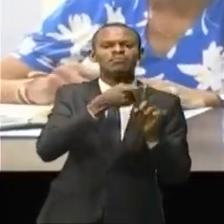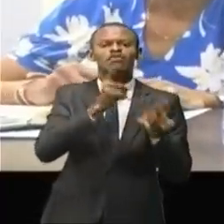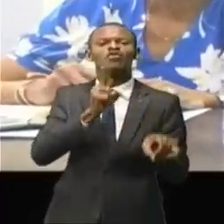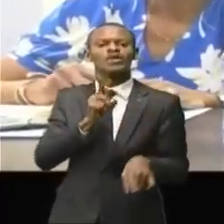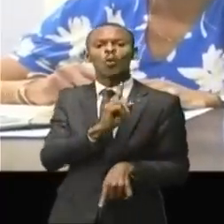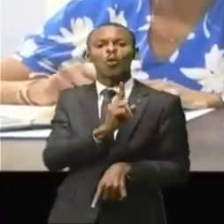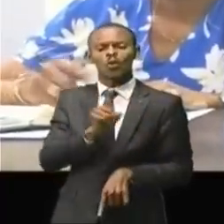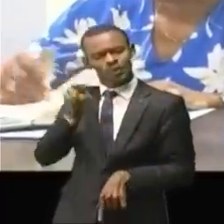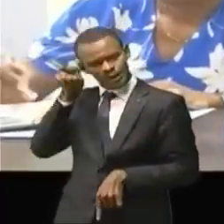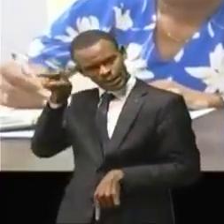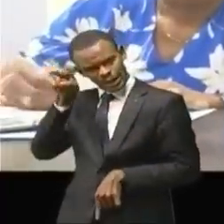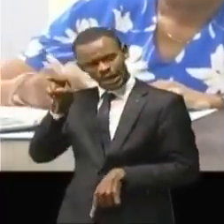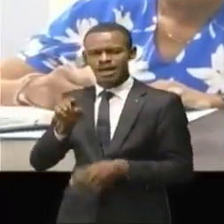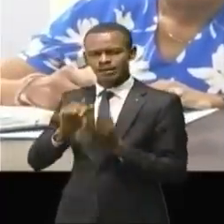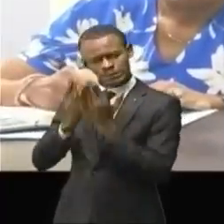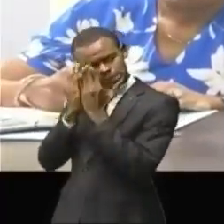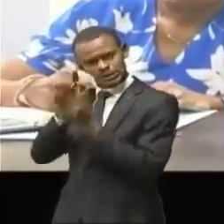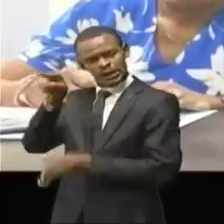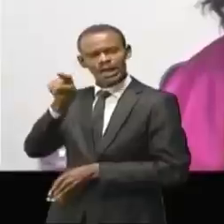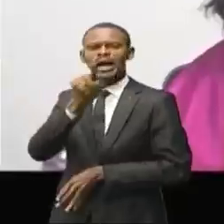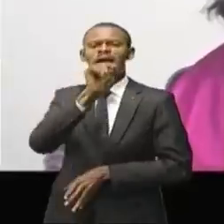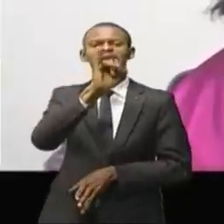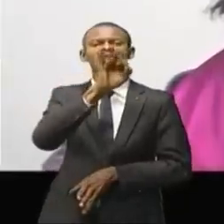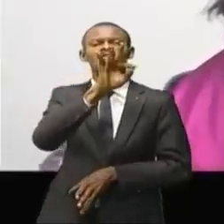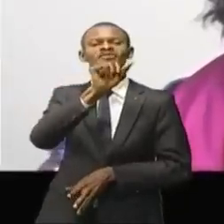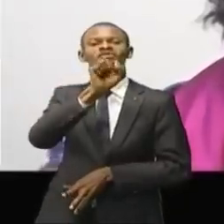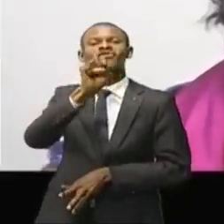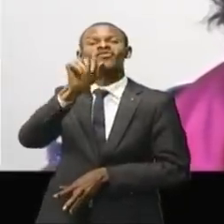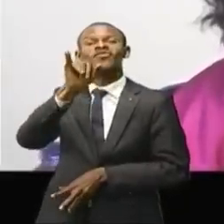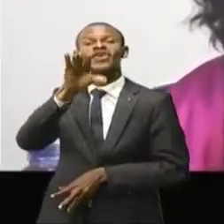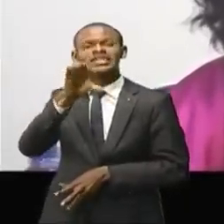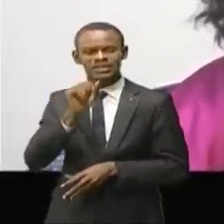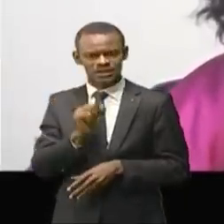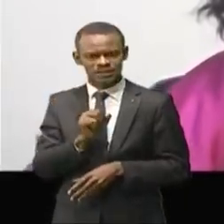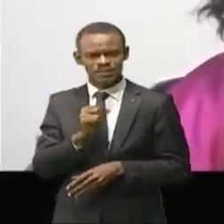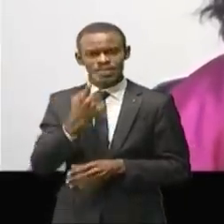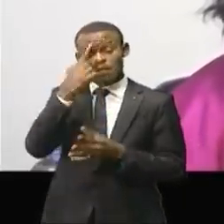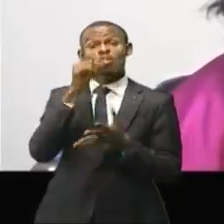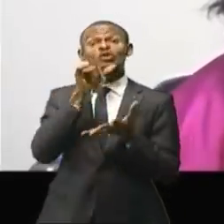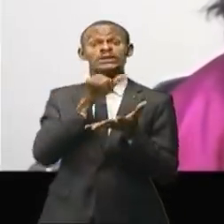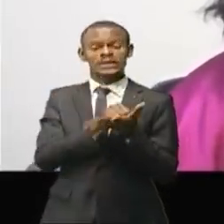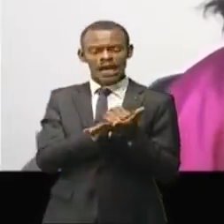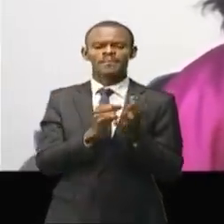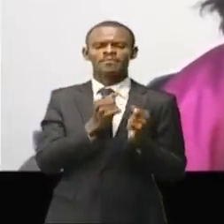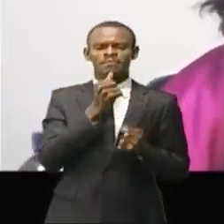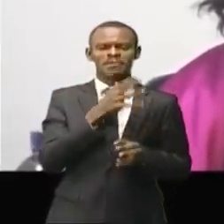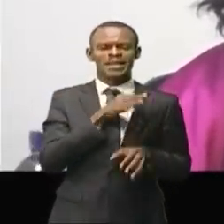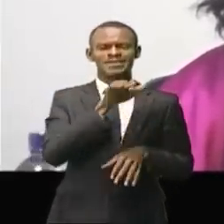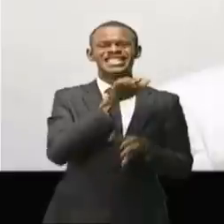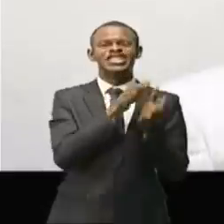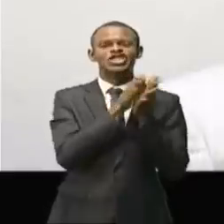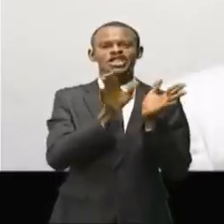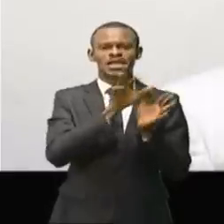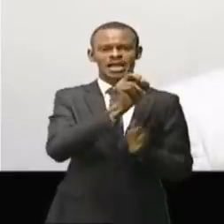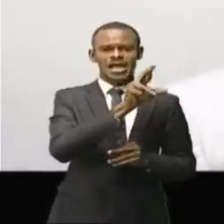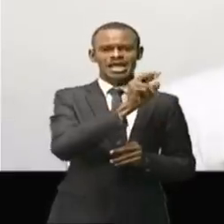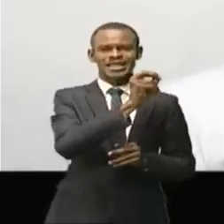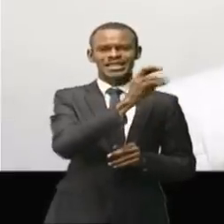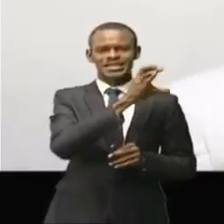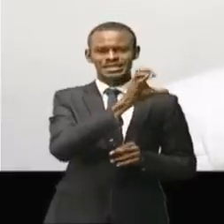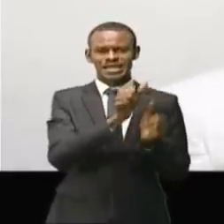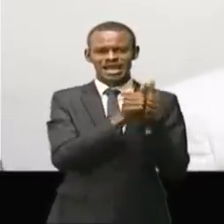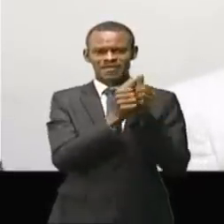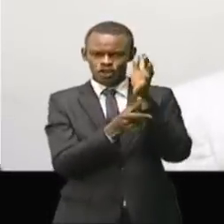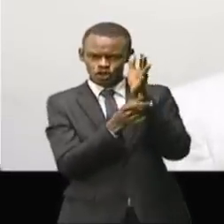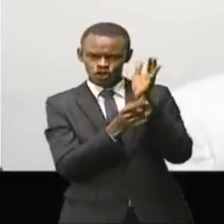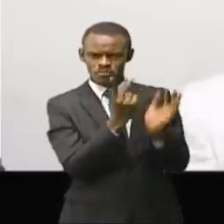Madame le Directeur Général de la RTNC Sylvie elainebo accompagné du directeur général adjoint José Adolphe